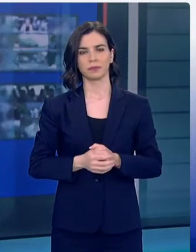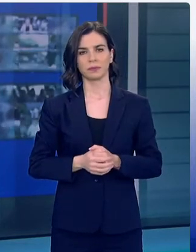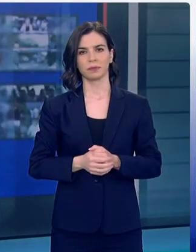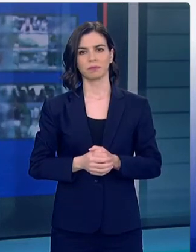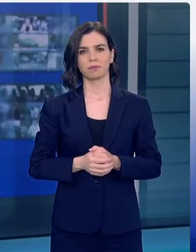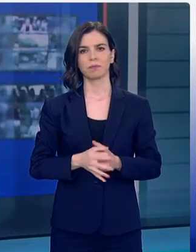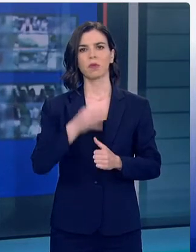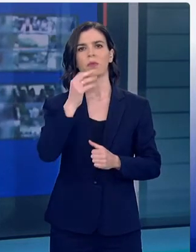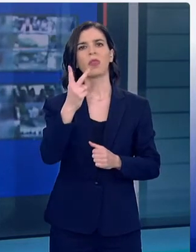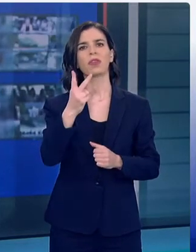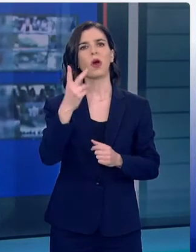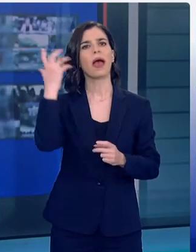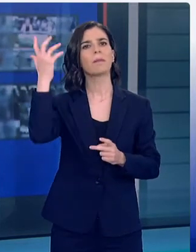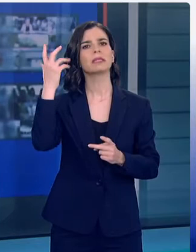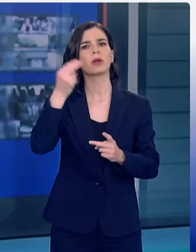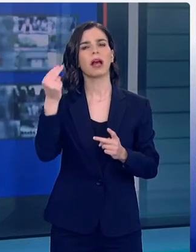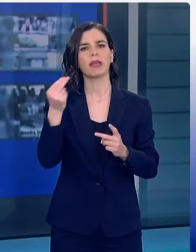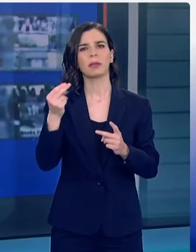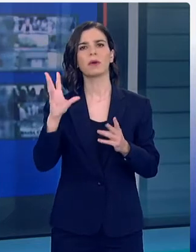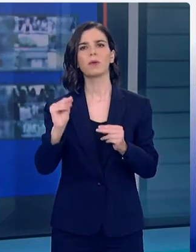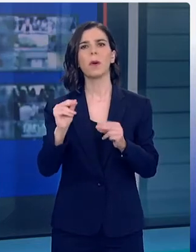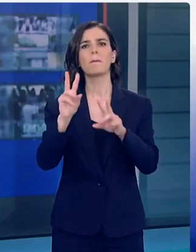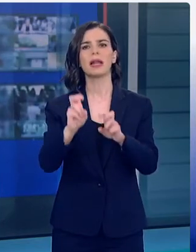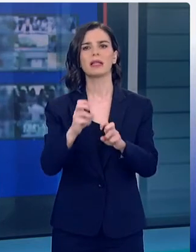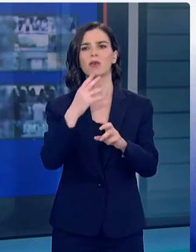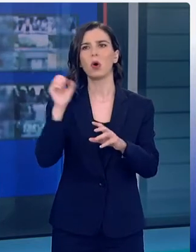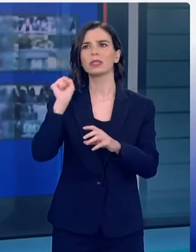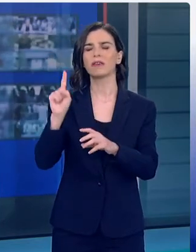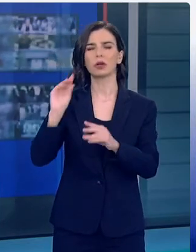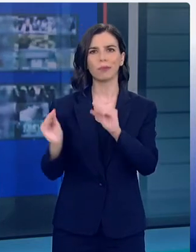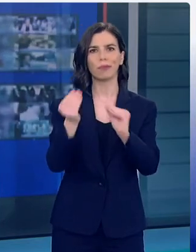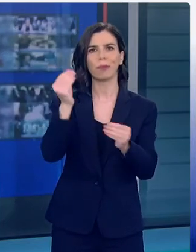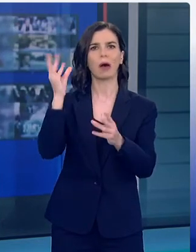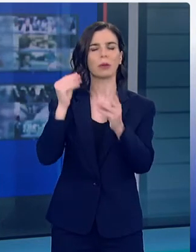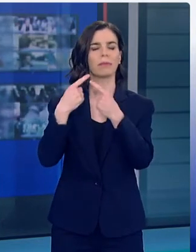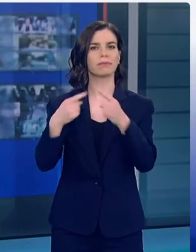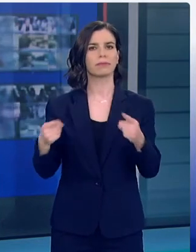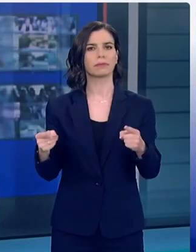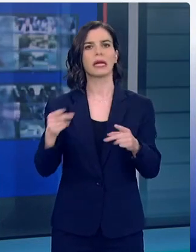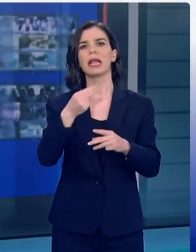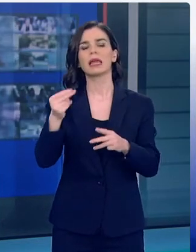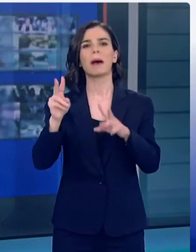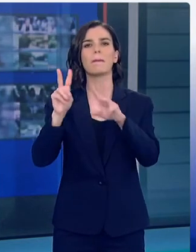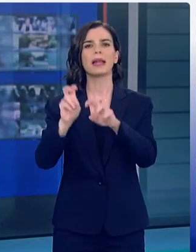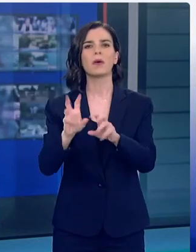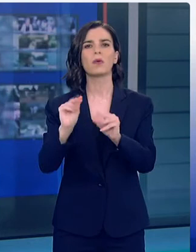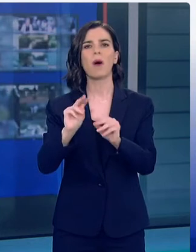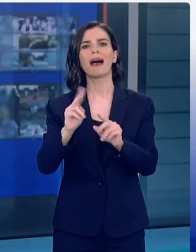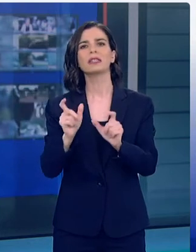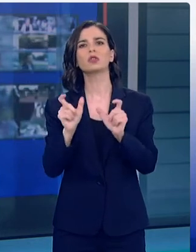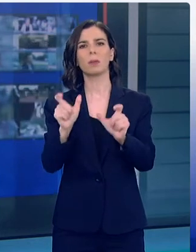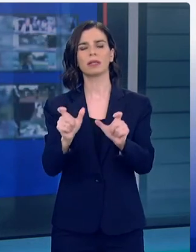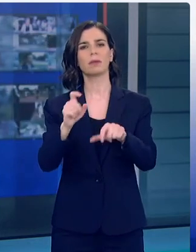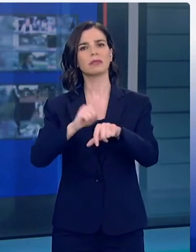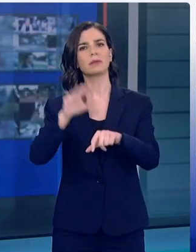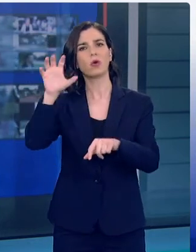Σας πω δύο επιστημονικά λόγια σχετικά με νέες μελέτες, επειδή έγινε μεγάλη φασαρία το Σαββατοκύριακο, που αφορούν μελέτες αντισωμάτων σε χώρες που